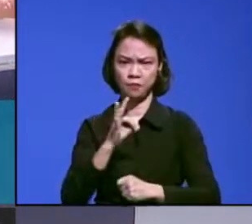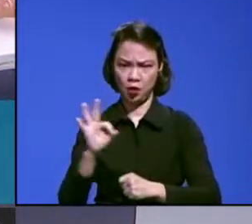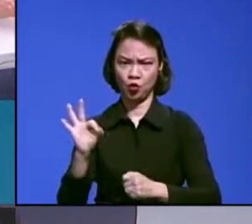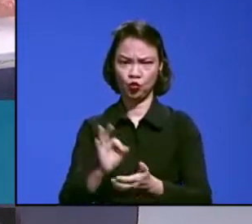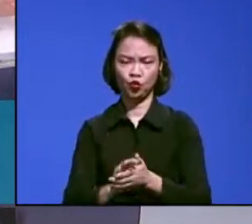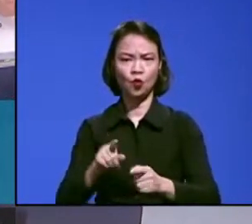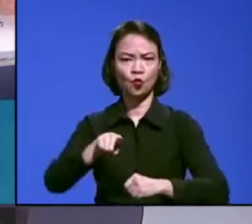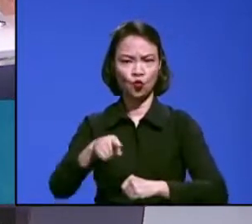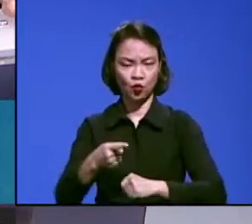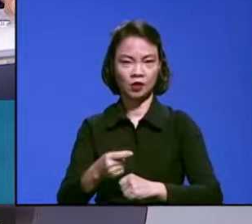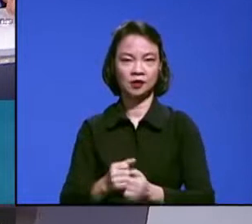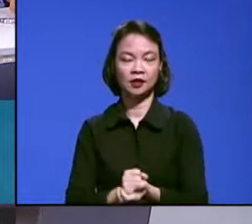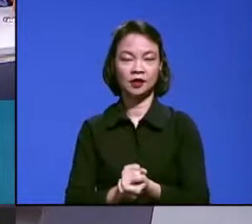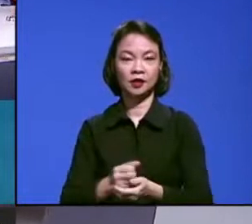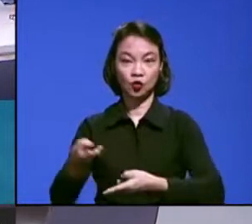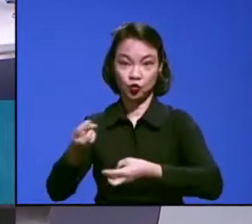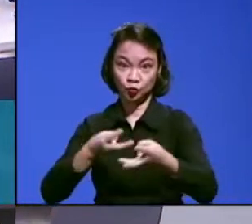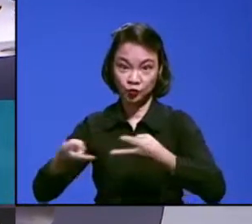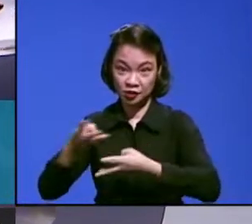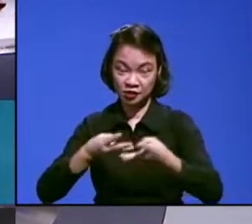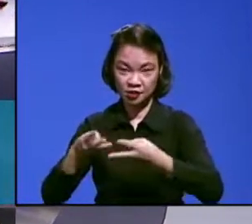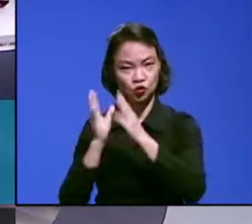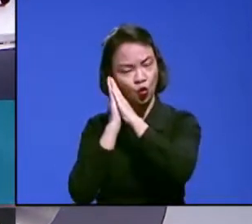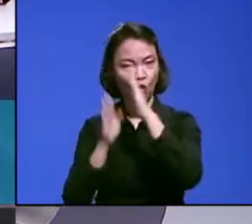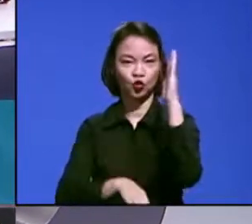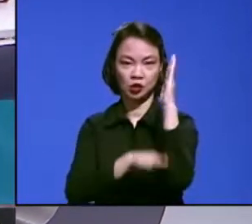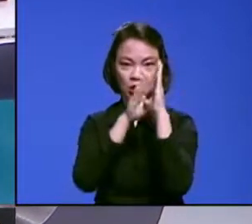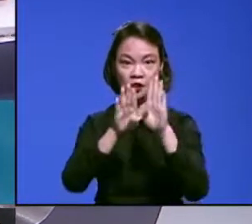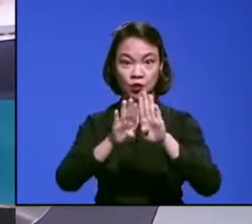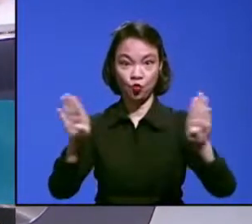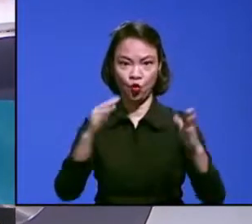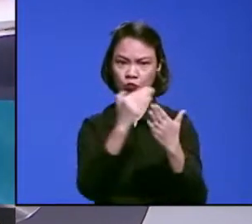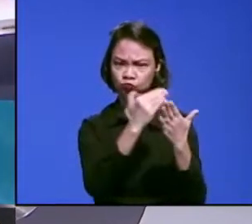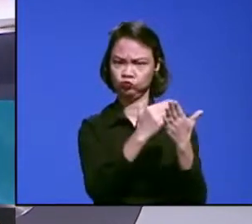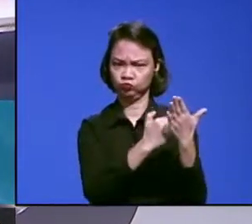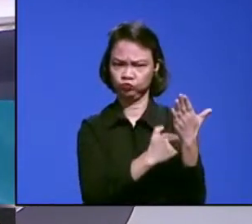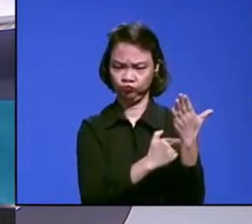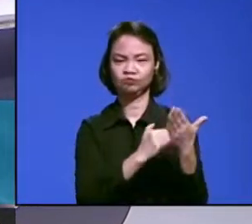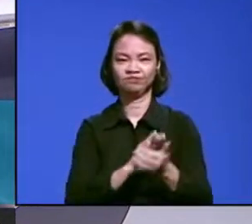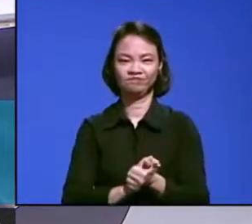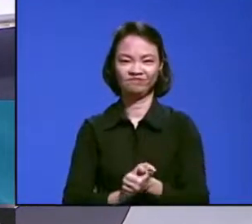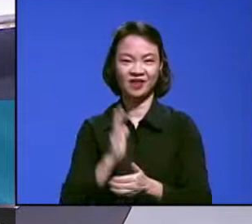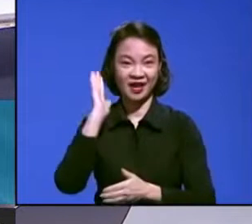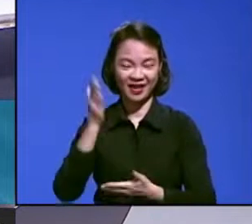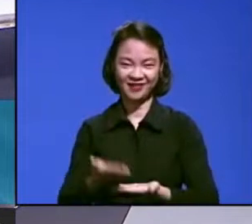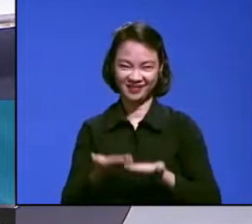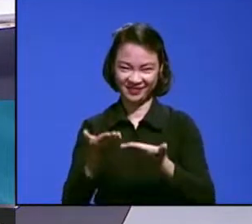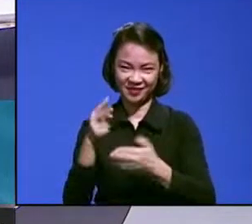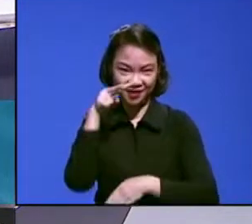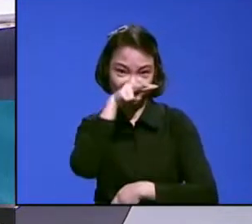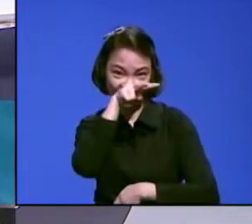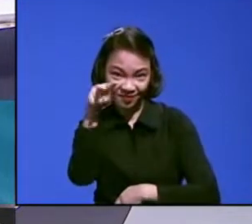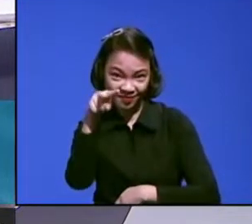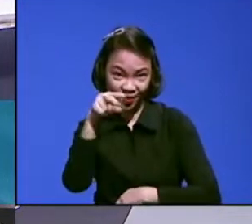dijalankan, termasuk bisnis perhotelan yang kembali dibuka dengan sederet persyaratan. Rian Fernando dan Arif Yunan akan mengajak Anda mengintip di